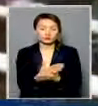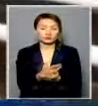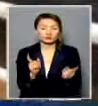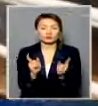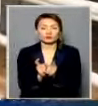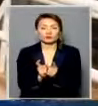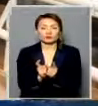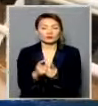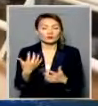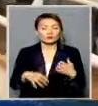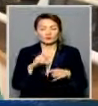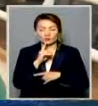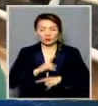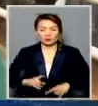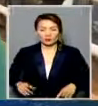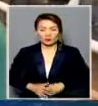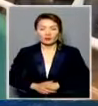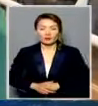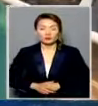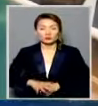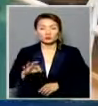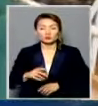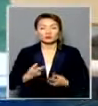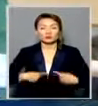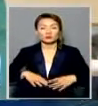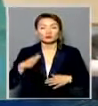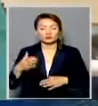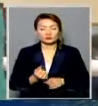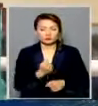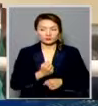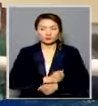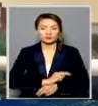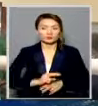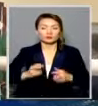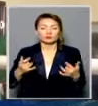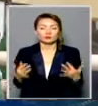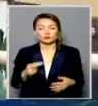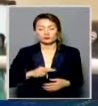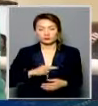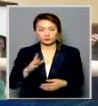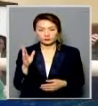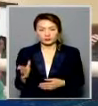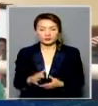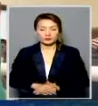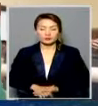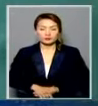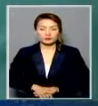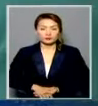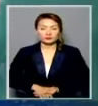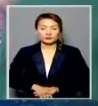прием, не останутся без рассмотрения. Со стороны филиала партии будет проведена необходимая работа и оглашены